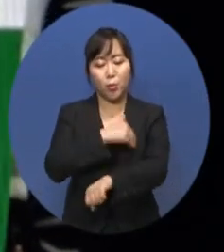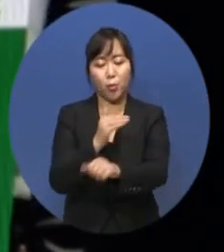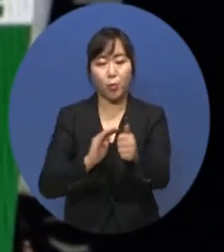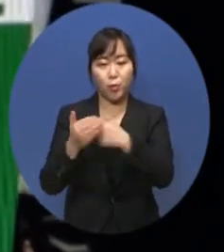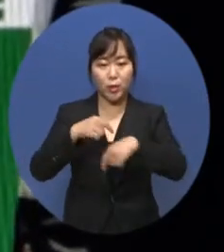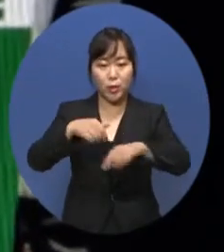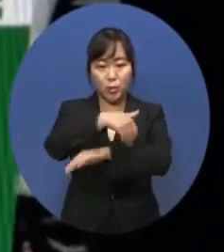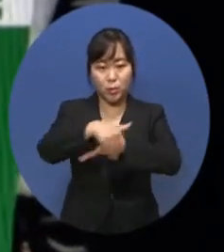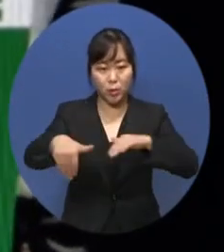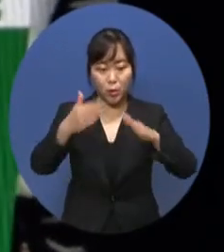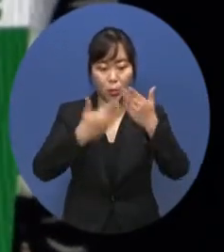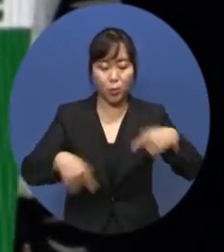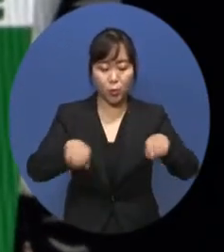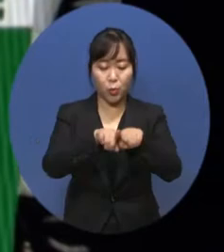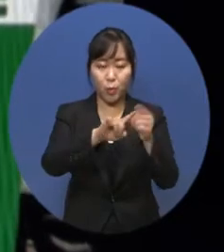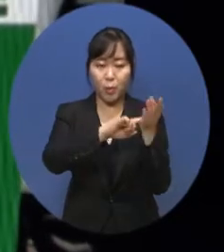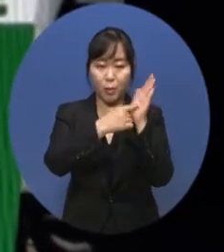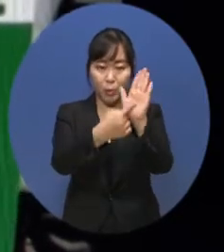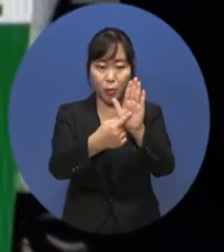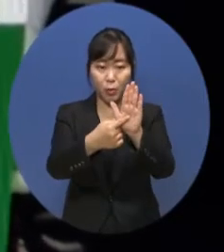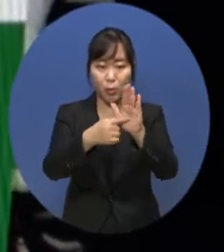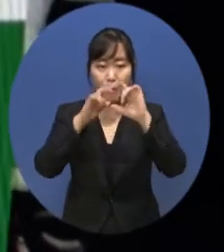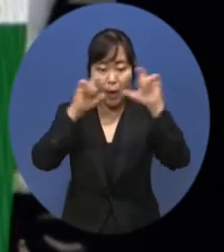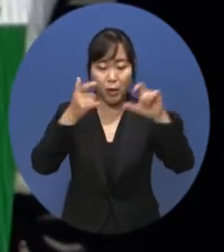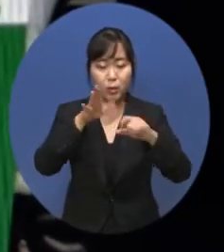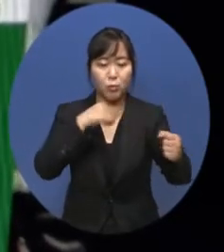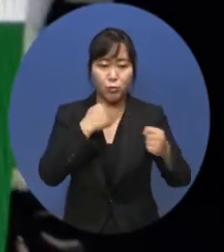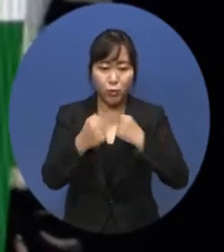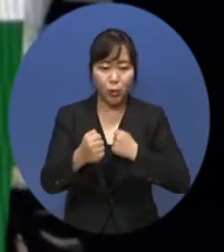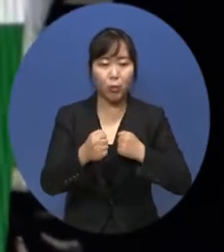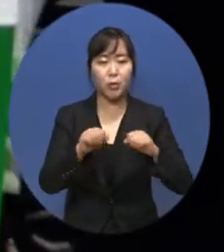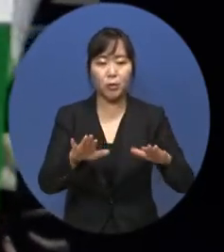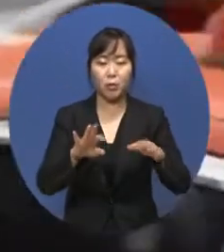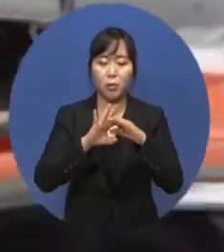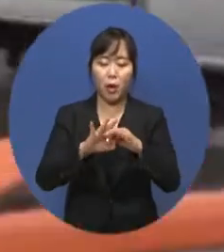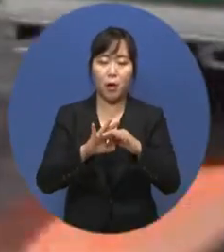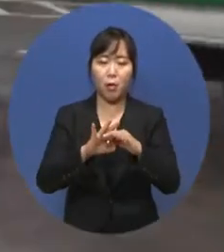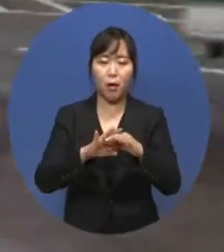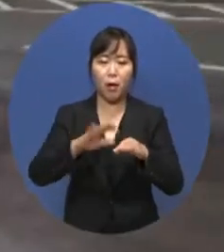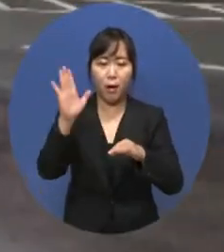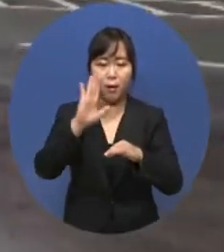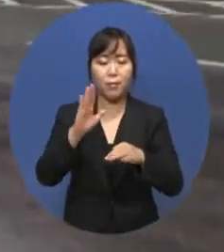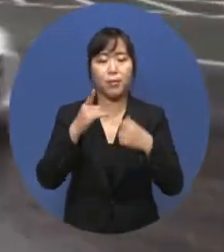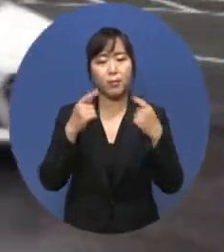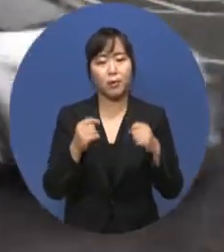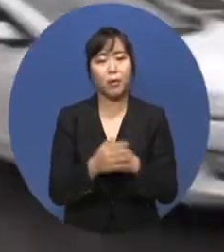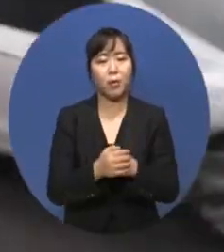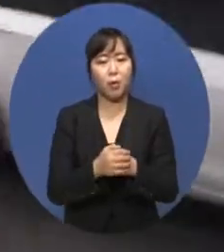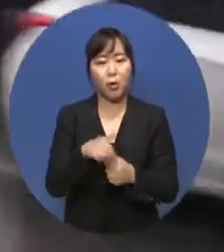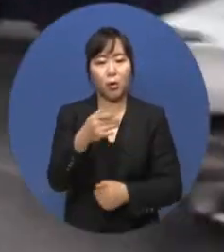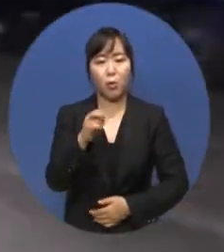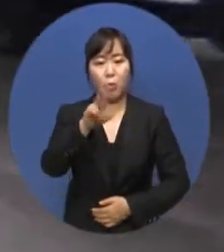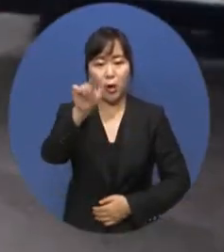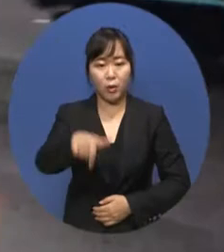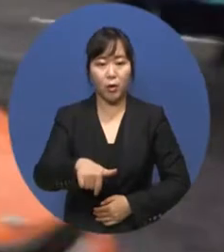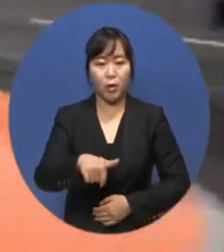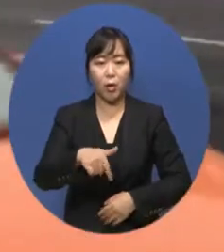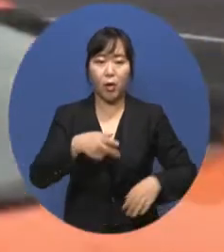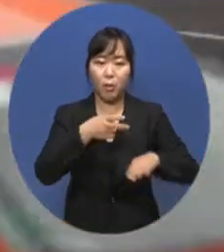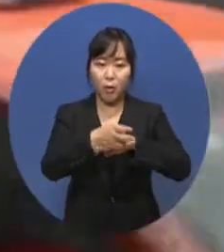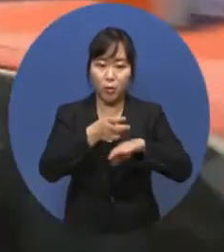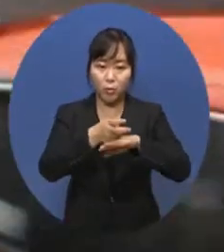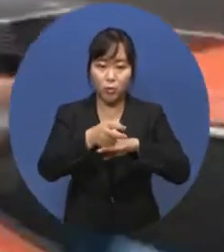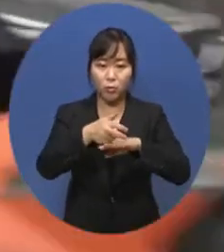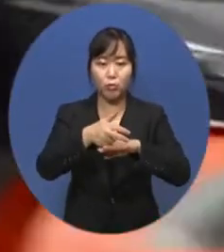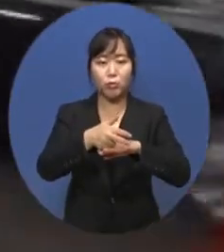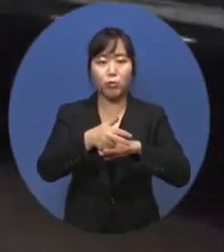보장 정책 공동 발표를 선언했음에도 불구하고 이를 반영하지 않았다며 광역버스 준공영제